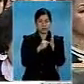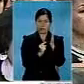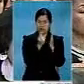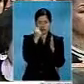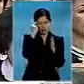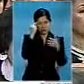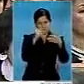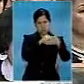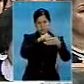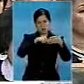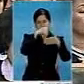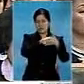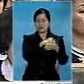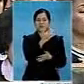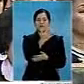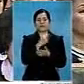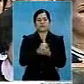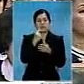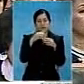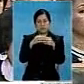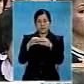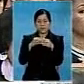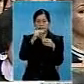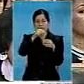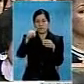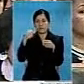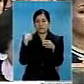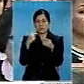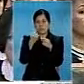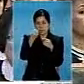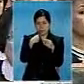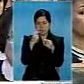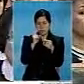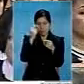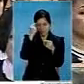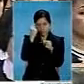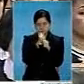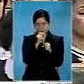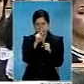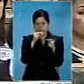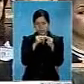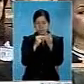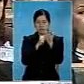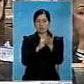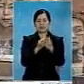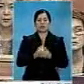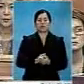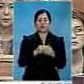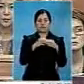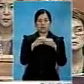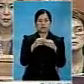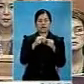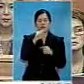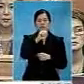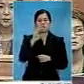ตั้งมีบางกลุ่มบางฝ่ายพยายามที่จะดิ้นรนเสนอให้สมาชิกวุฒิสภามา